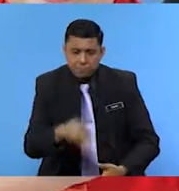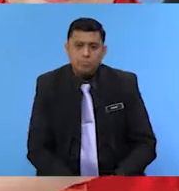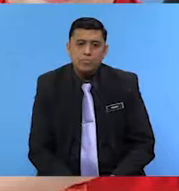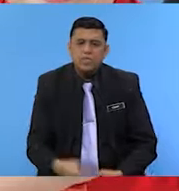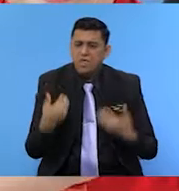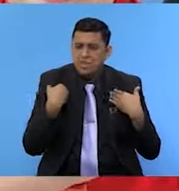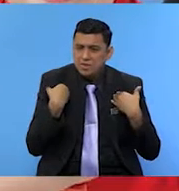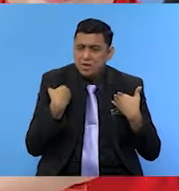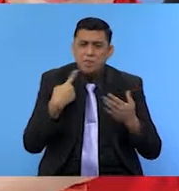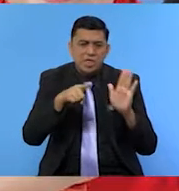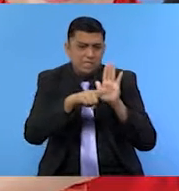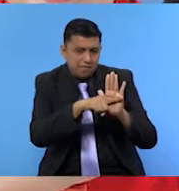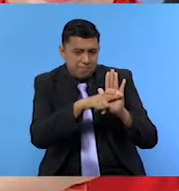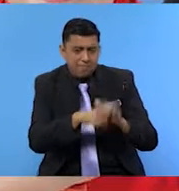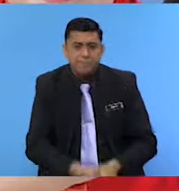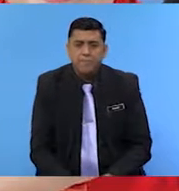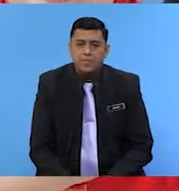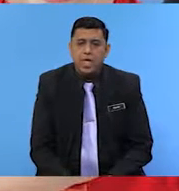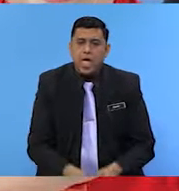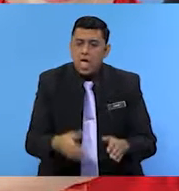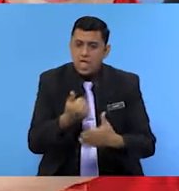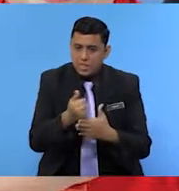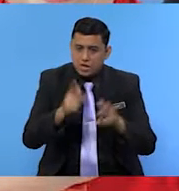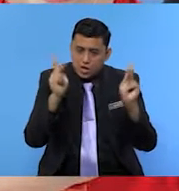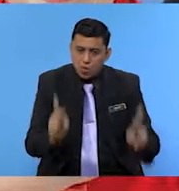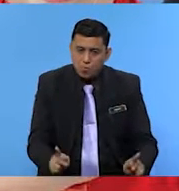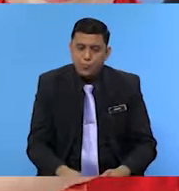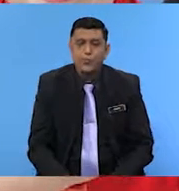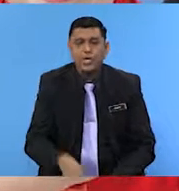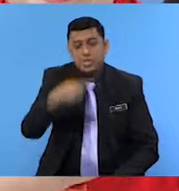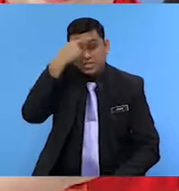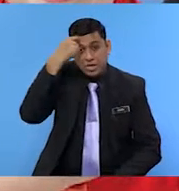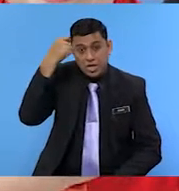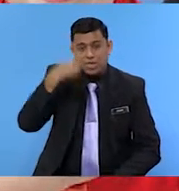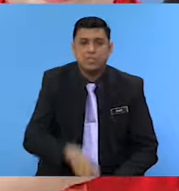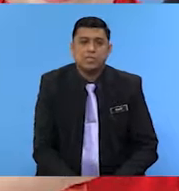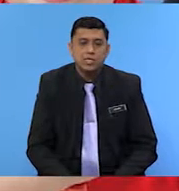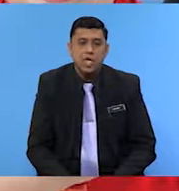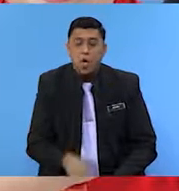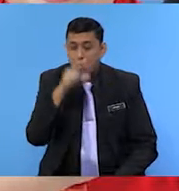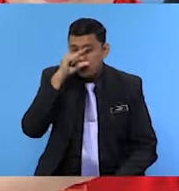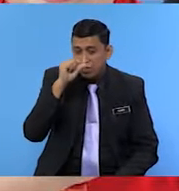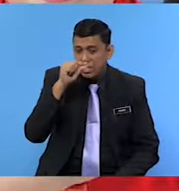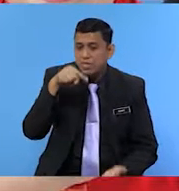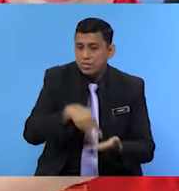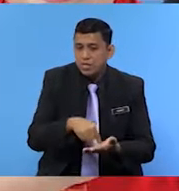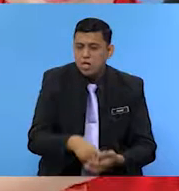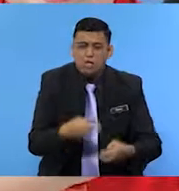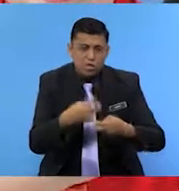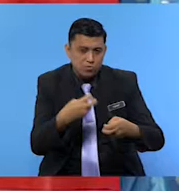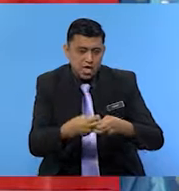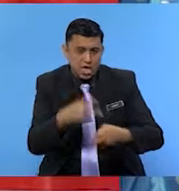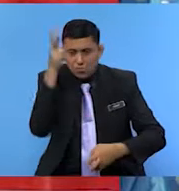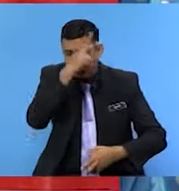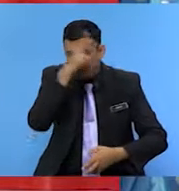rakyat tempatan berbilang kaum. Okey, kesan yang ditinggalkan oleh penjajah British ini menyukarkan pihak